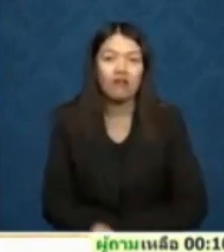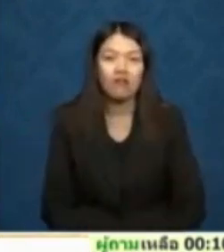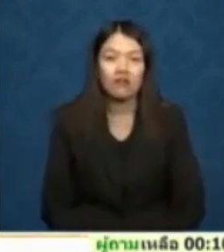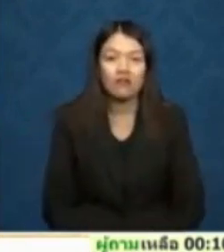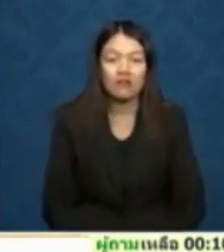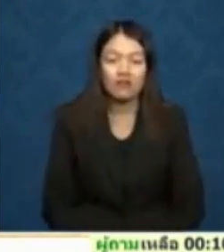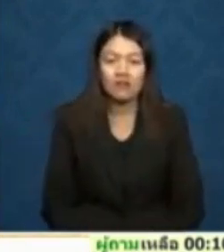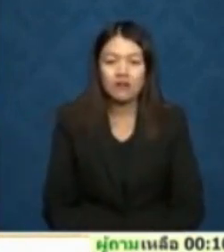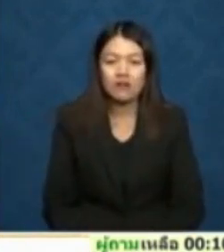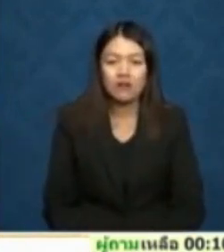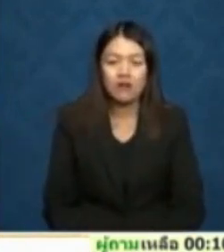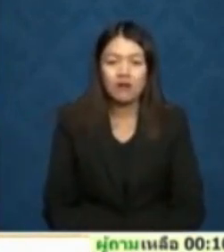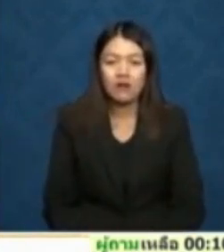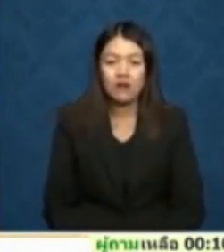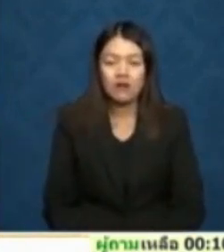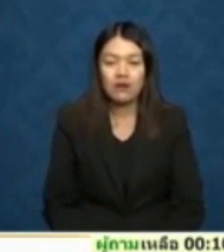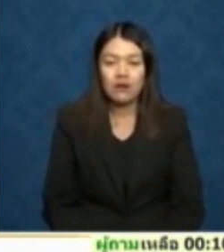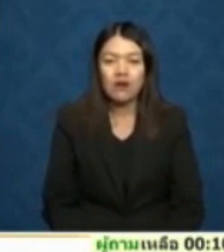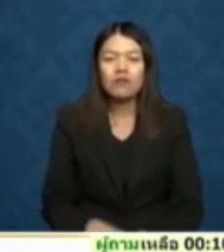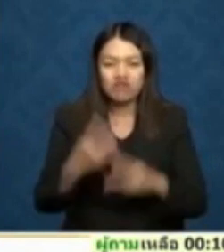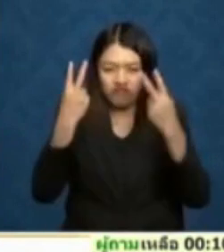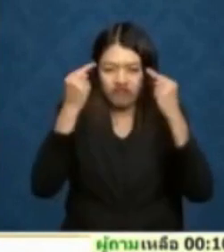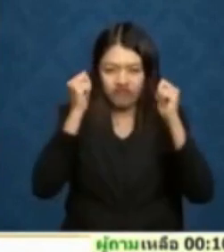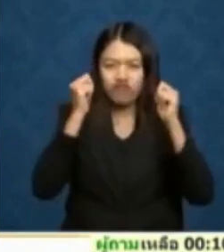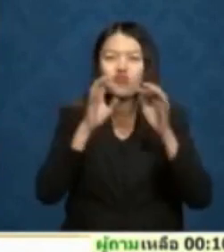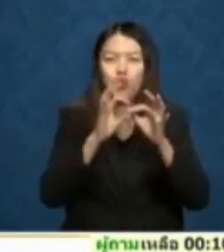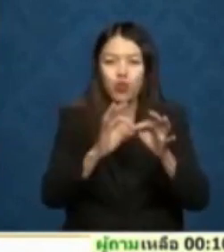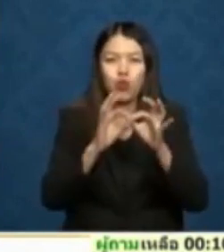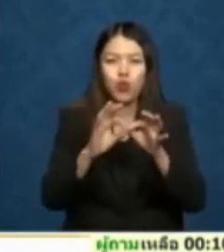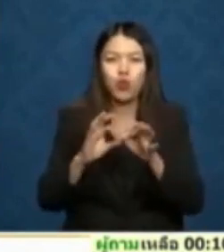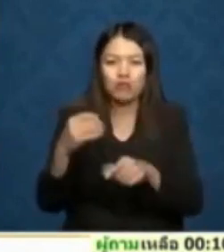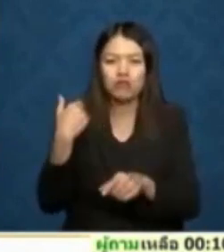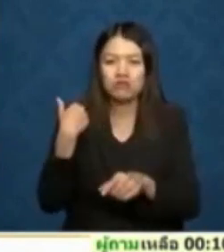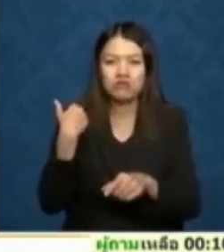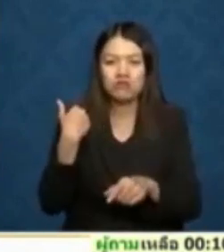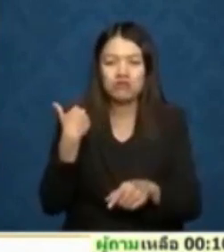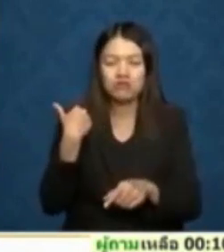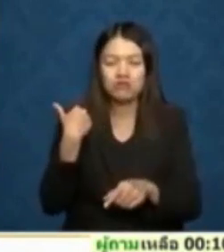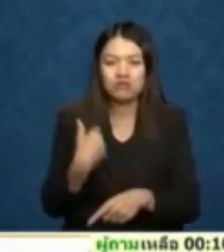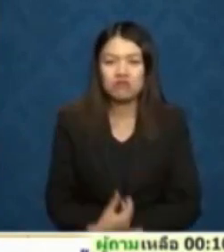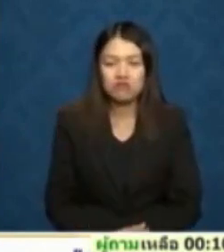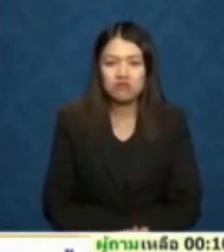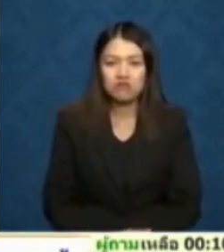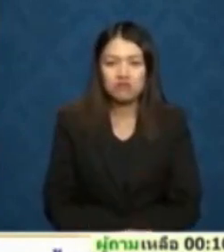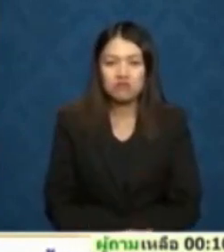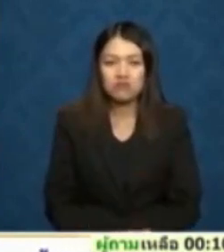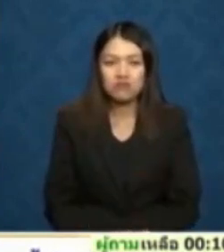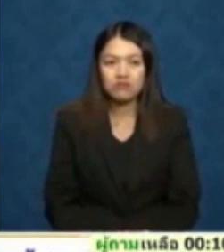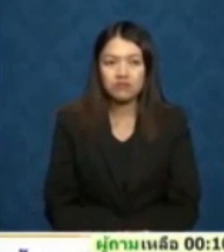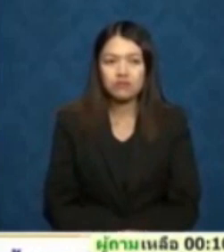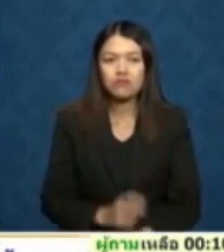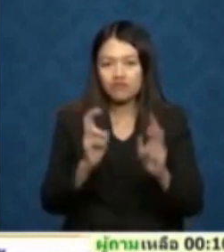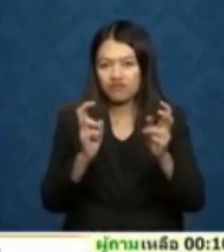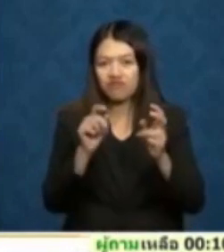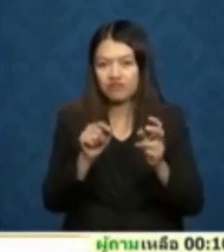ท่านนายกรัฐมนตรีให้ความห่วงใยในประเด็นกระทู้ดังกล่าวอย่างมาก